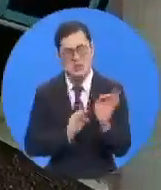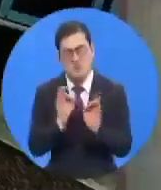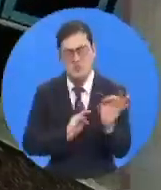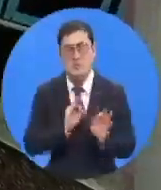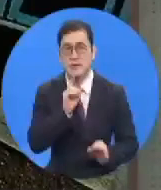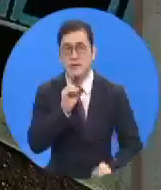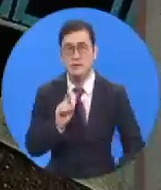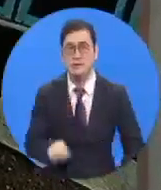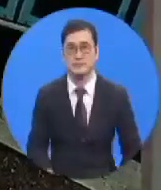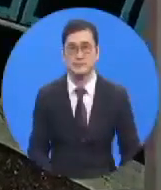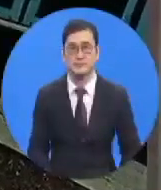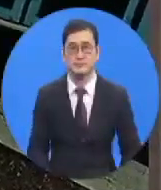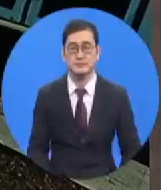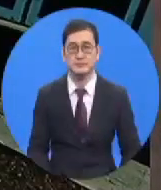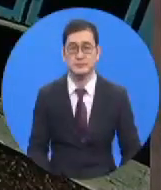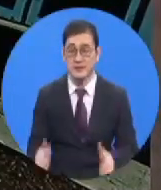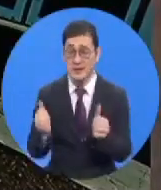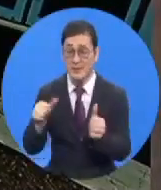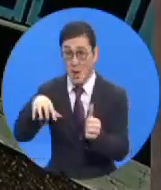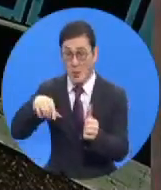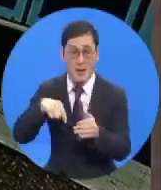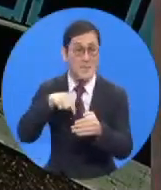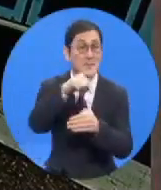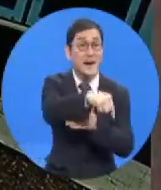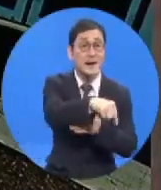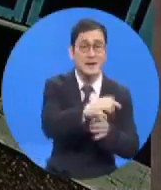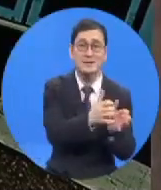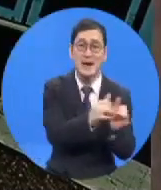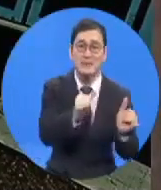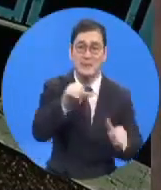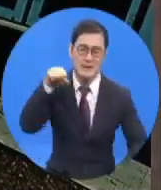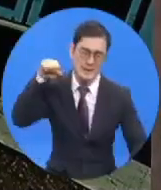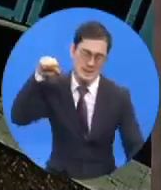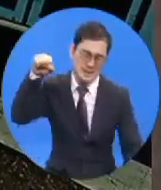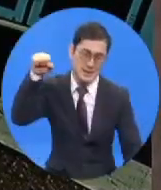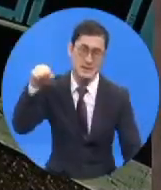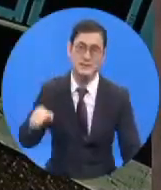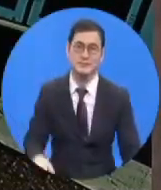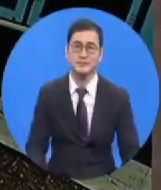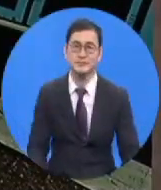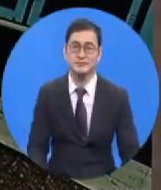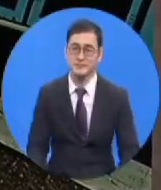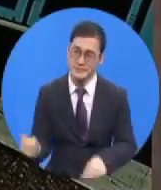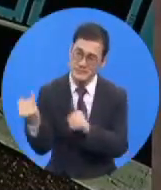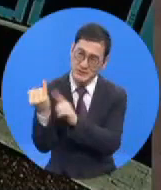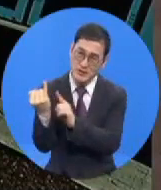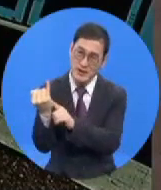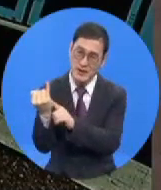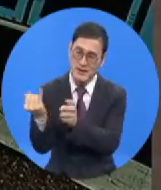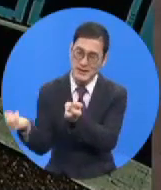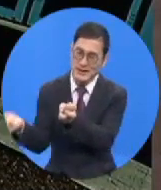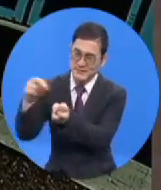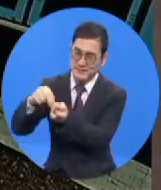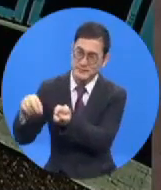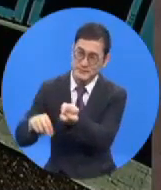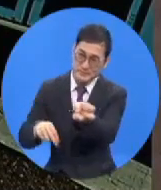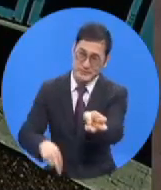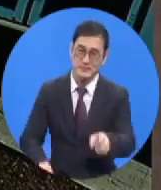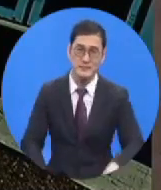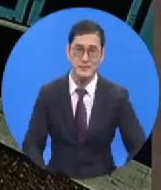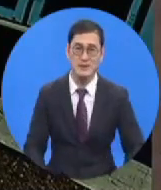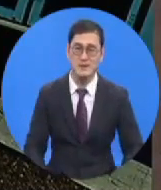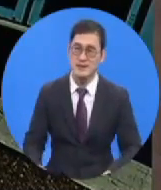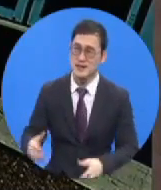어제 법정 밖에서는 분노한 시민들이 양모의 호송차를 향해서 눈뭉치를 던지는 등